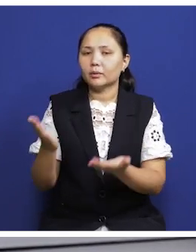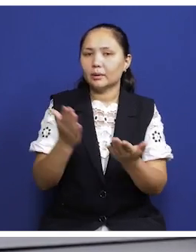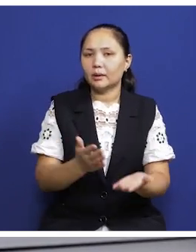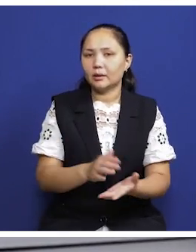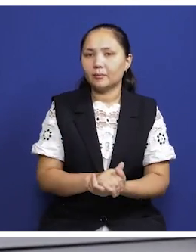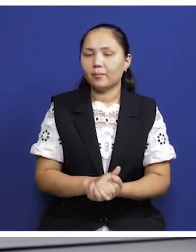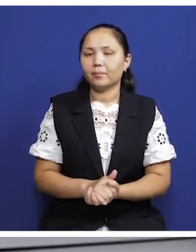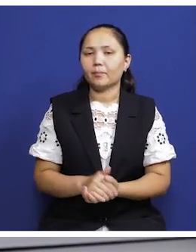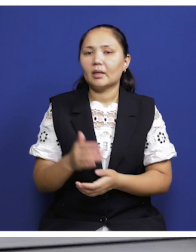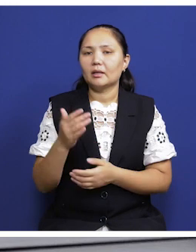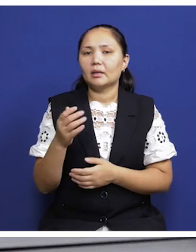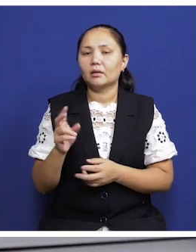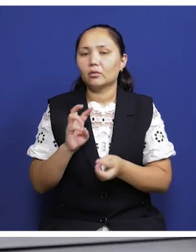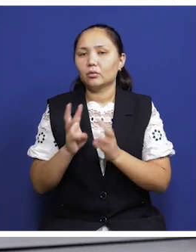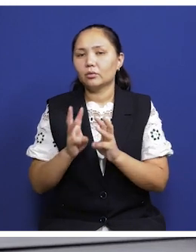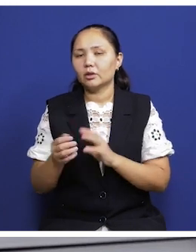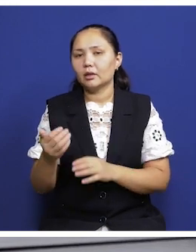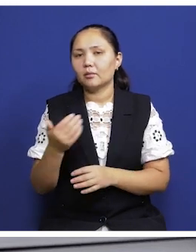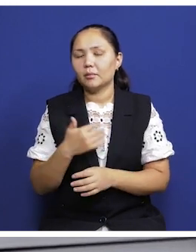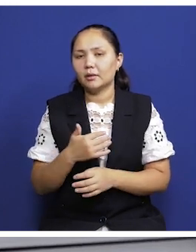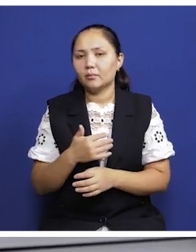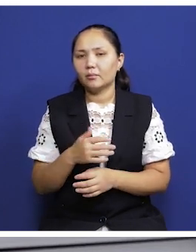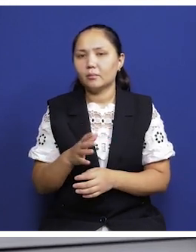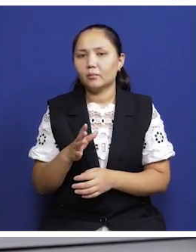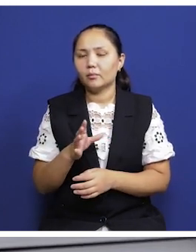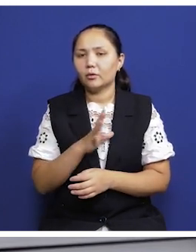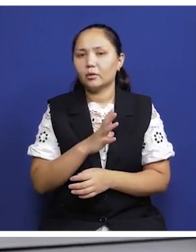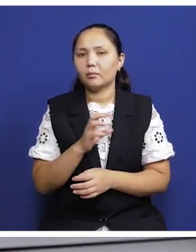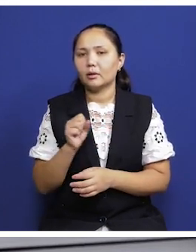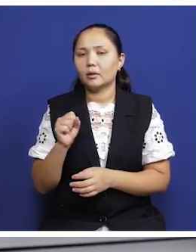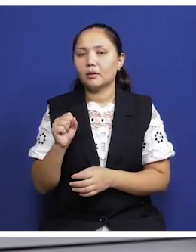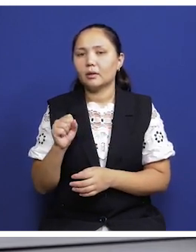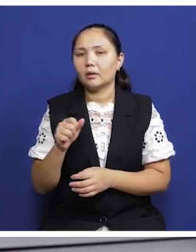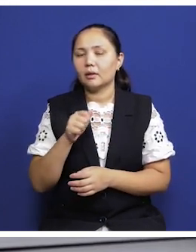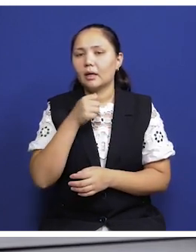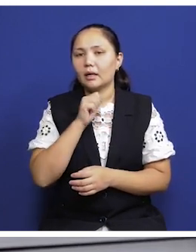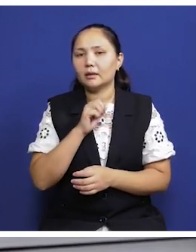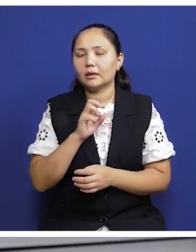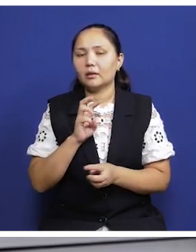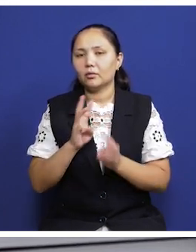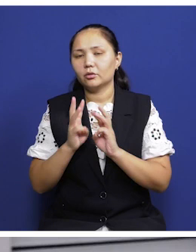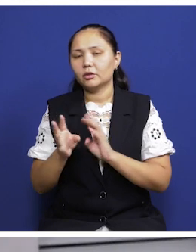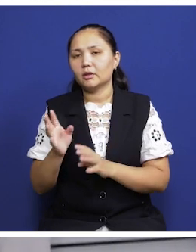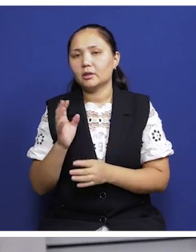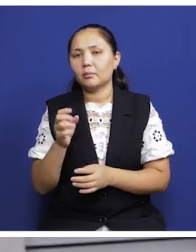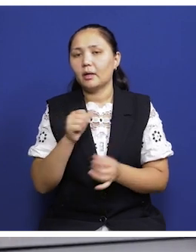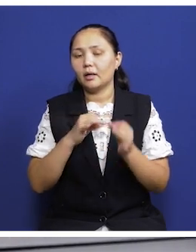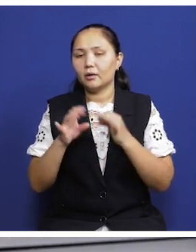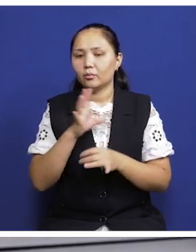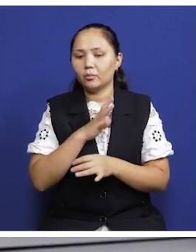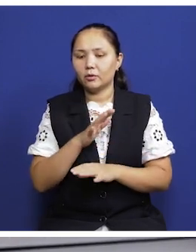енді соның алауын жаққан мен едім. Ата жақ деп берген өзің едің жаным. Ал